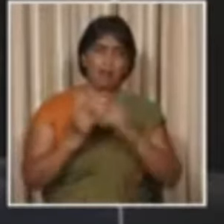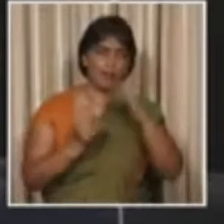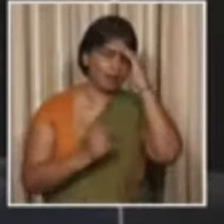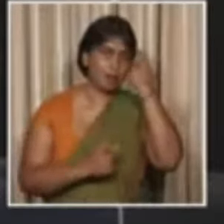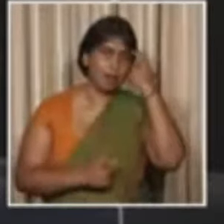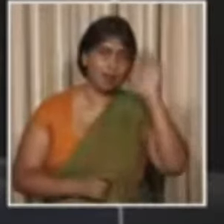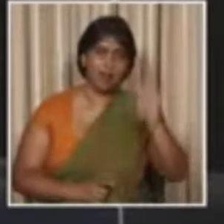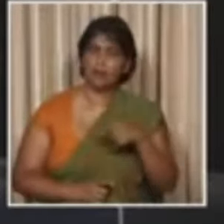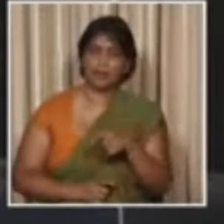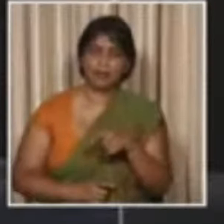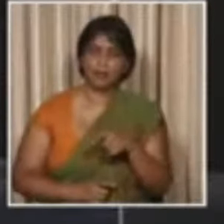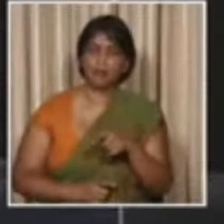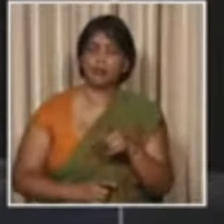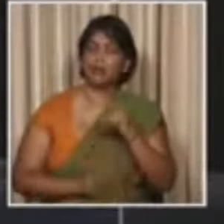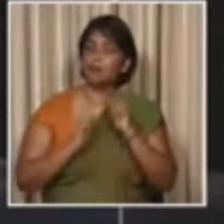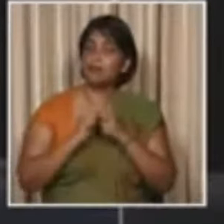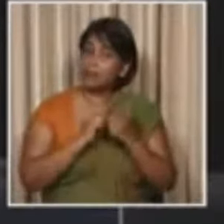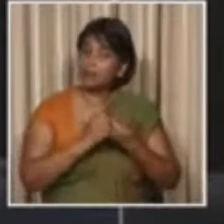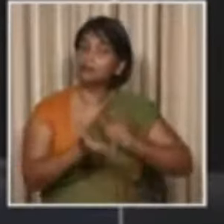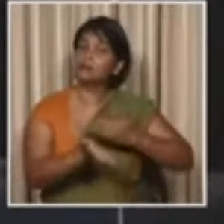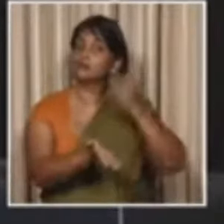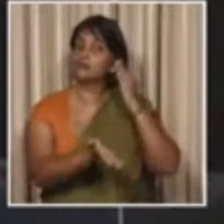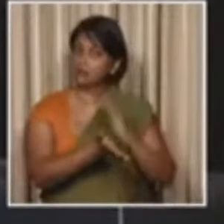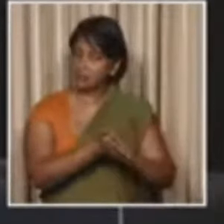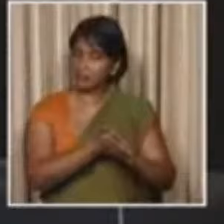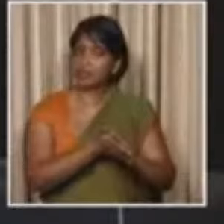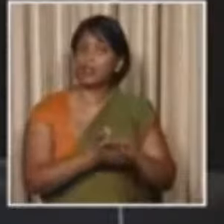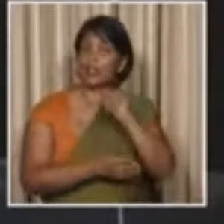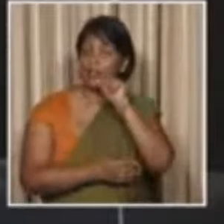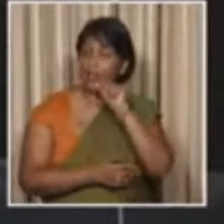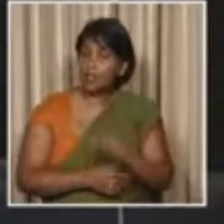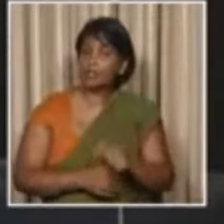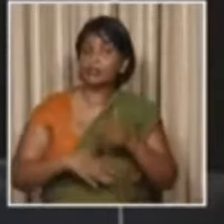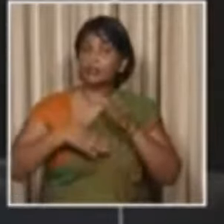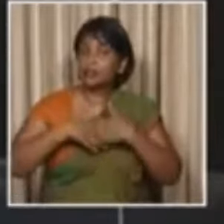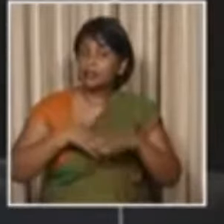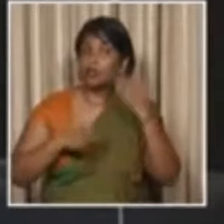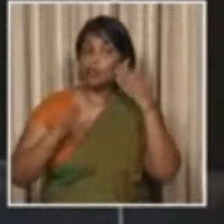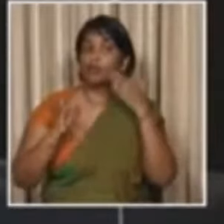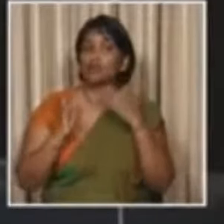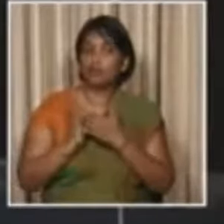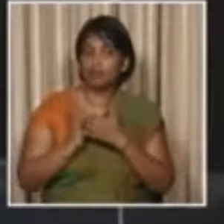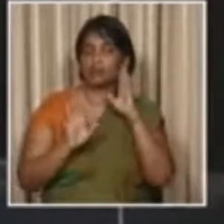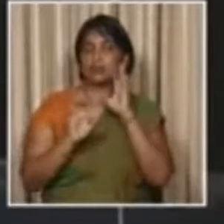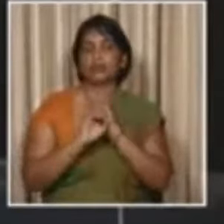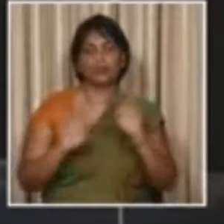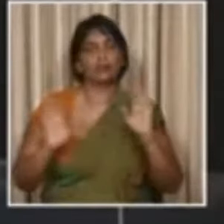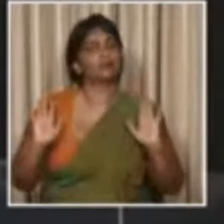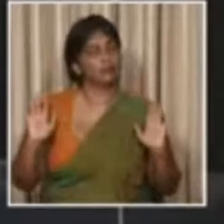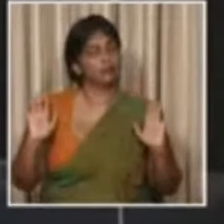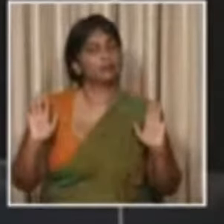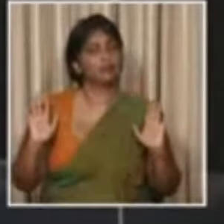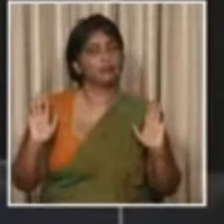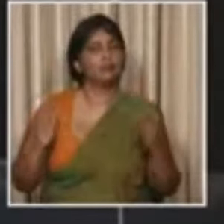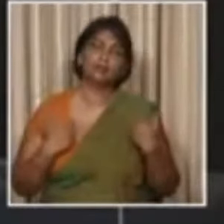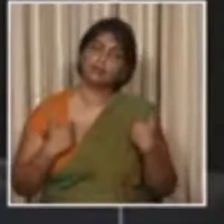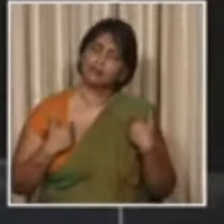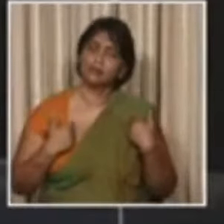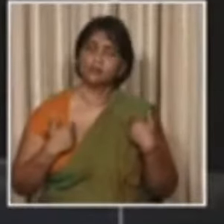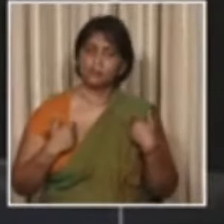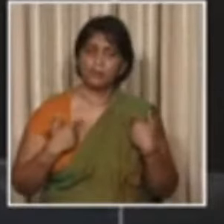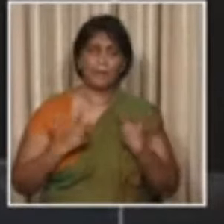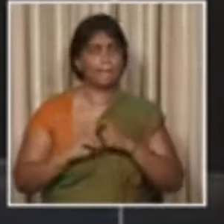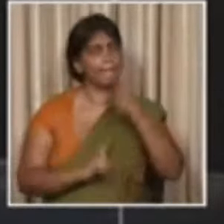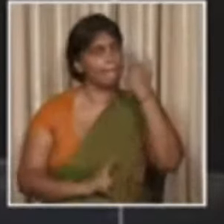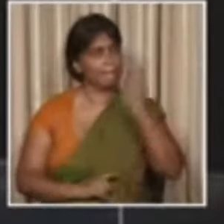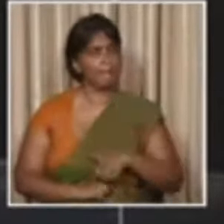බලාපොරොත්තු වෙන්නේ. වින්දිතයන්ට සාධාරණයක් වෙන්න ඕනේ. ඇත්ත වෙච්ච සිදුවීම හරියාකාරව එළිදරව් වෙන්න ඕනේ. ඒ සඳහා මම නම්